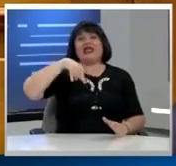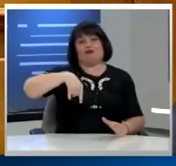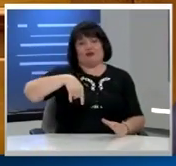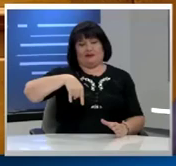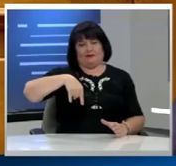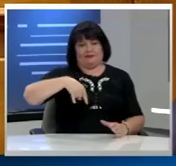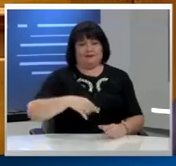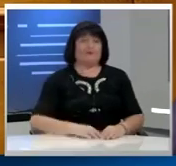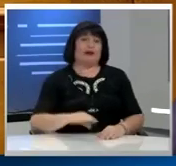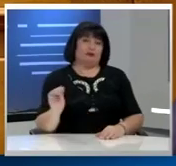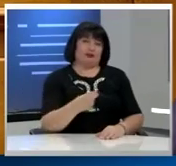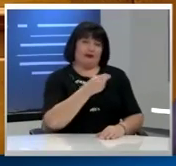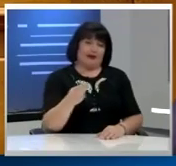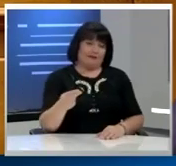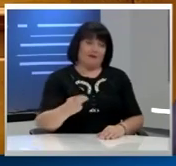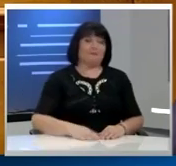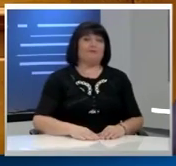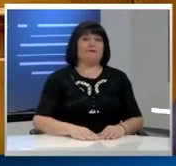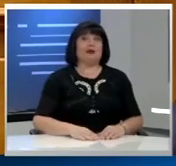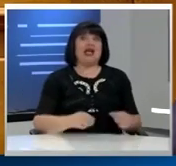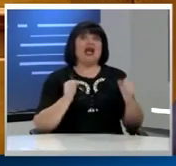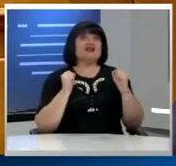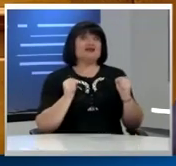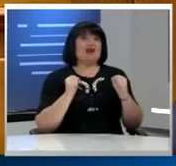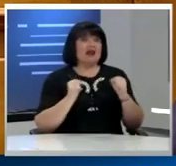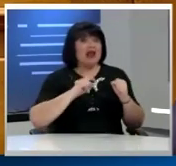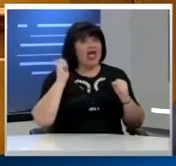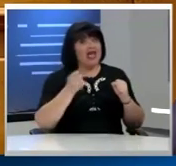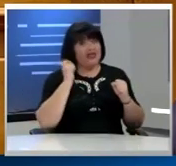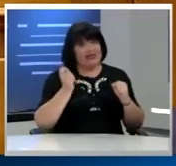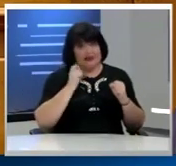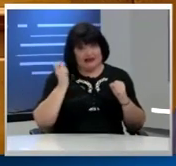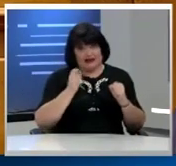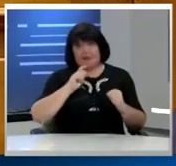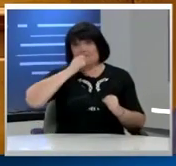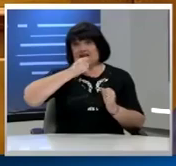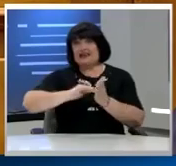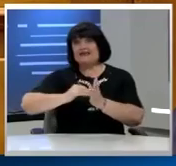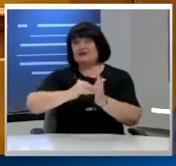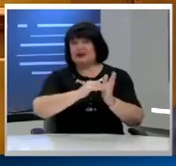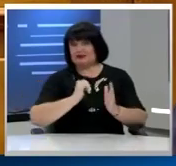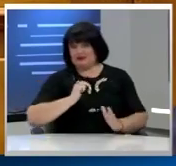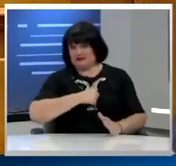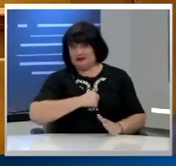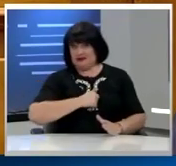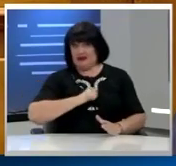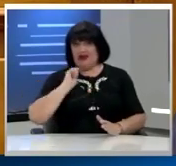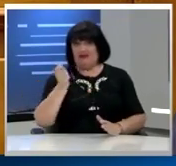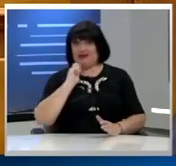Διότι κοιτάξτε, η εθνική ασφάλεια της χώρας, οι μυστικές υπηρεσίες της χώρας, τα εθνικά